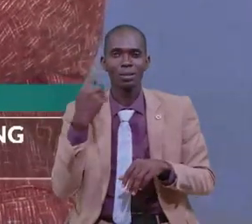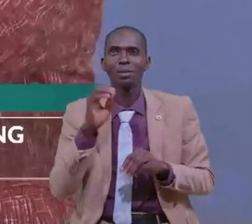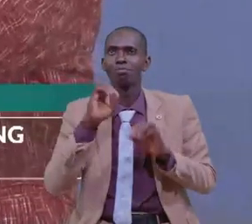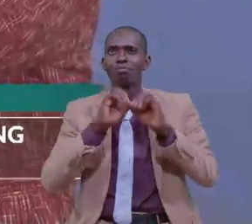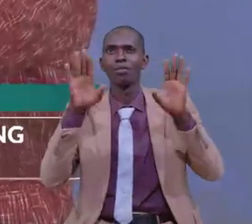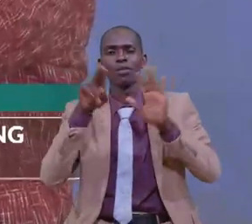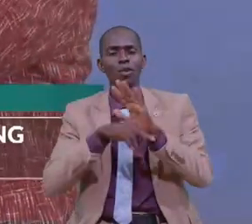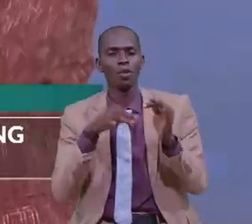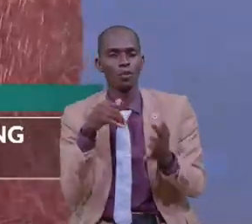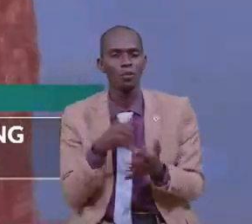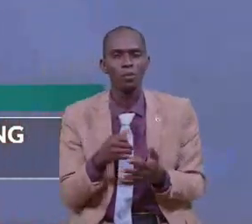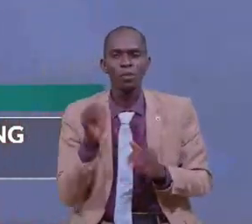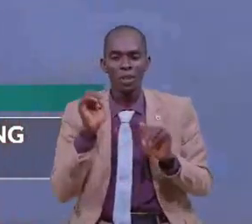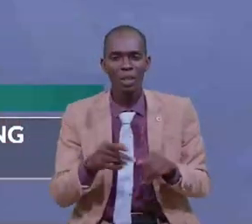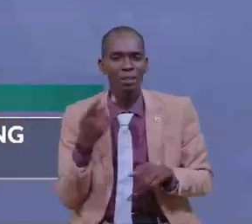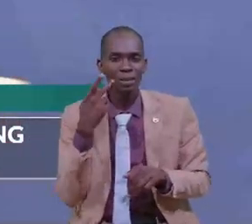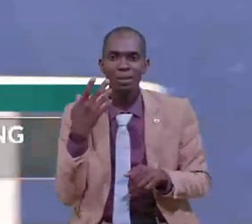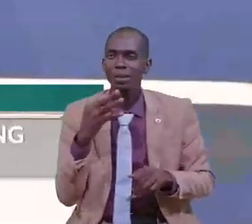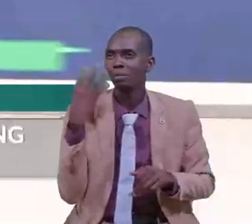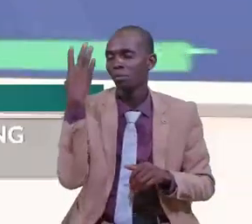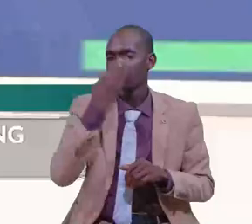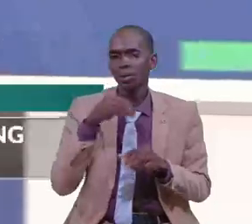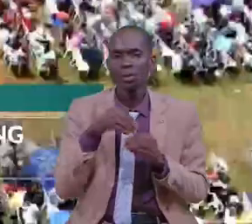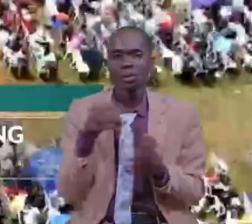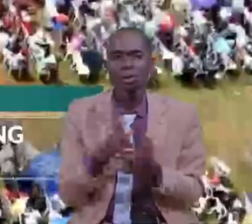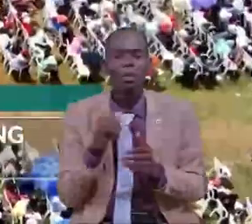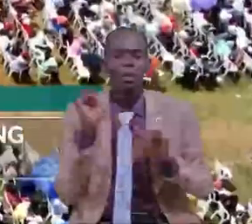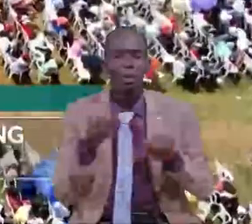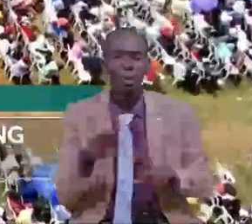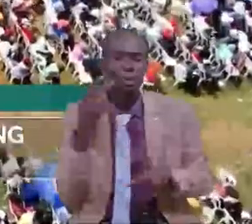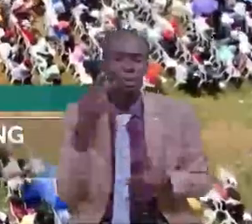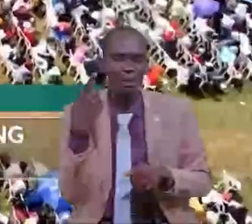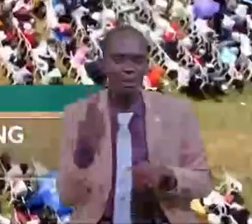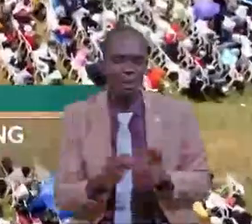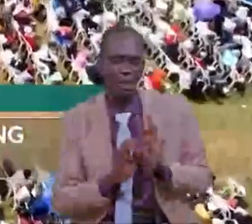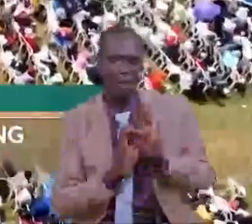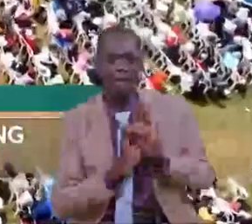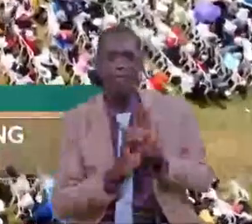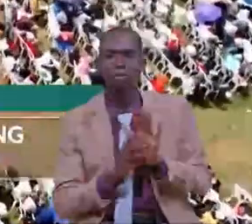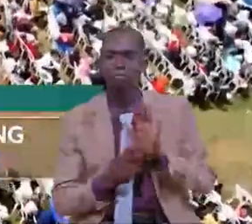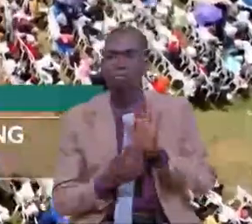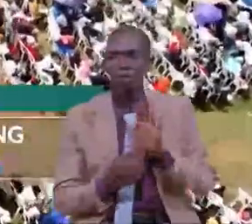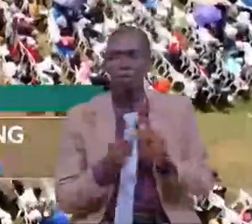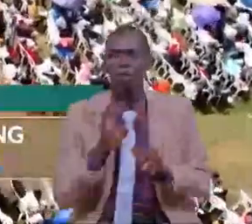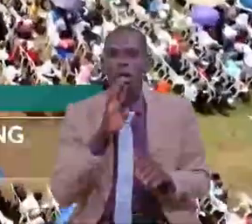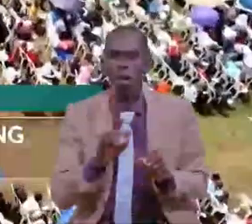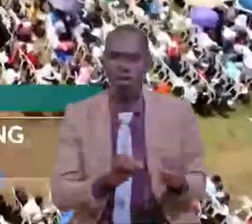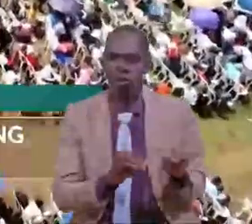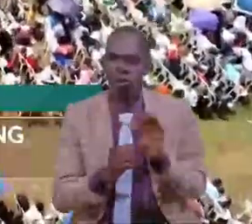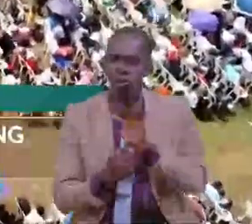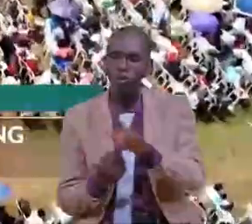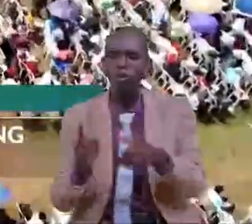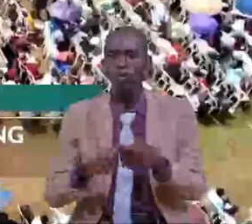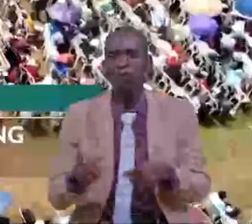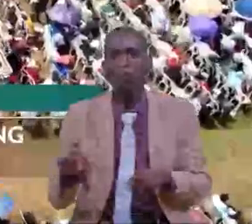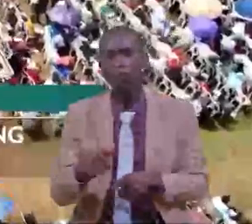Et les gens peuvent voir la lumière, et on peut voir l'encouragement de cela, et on peut voir le modèle que vous fixez